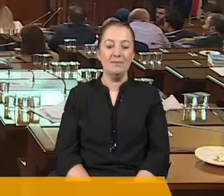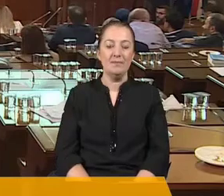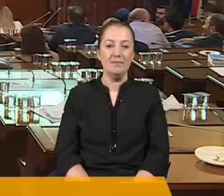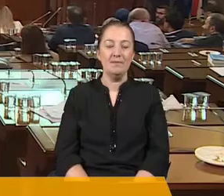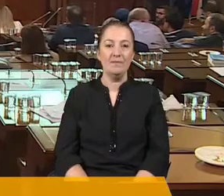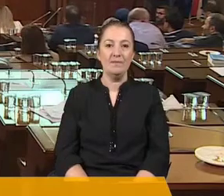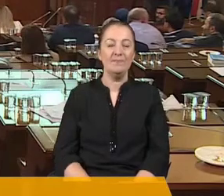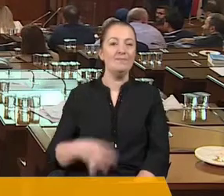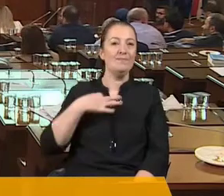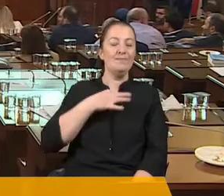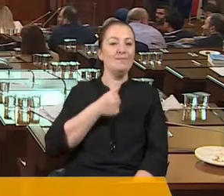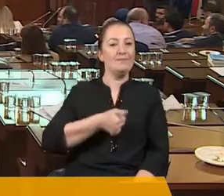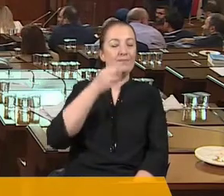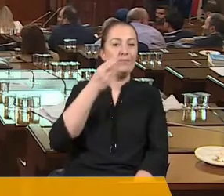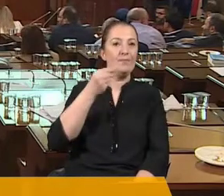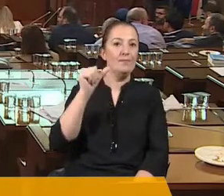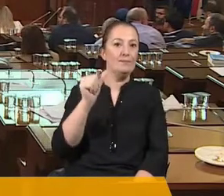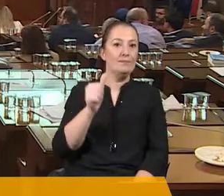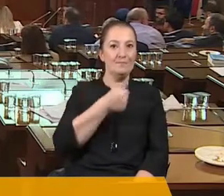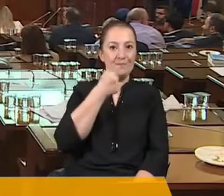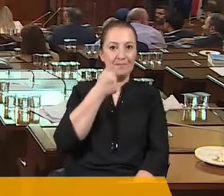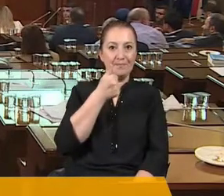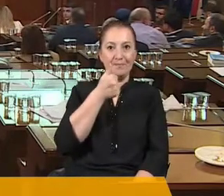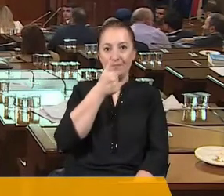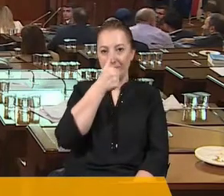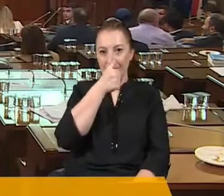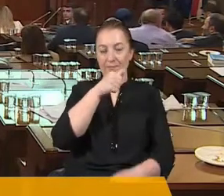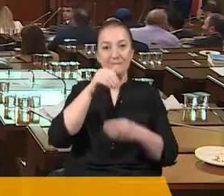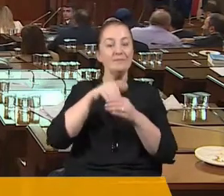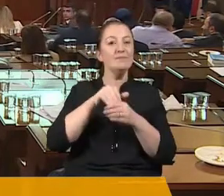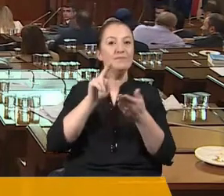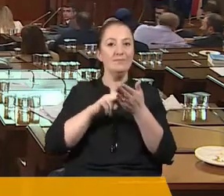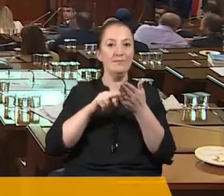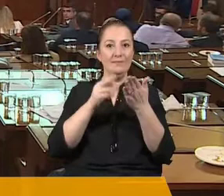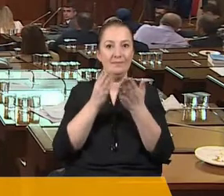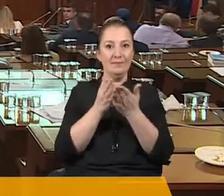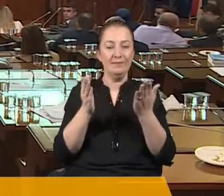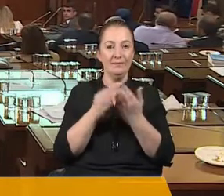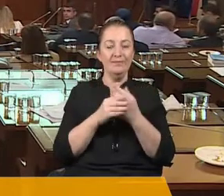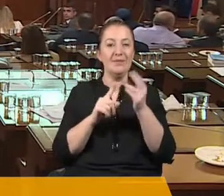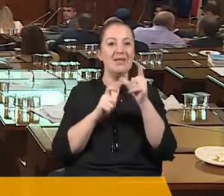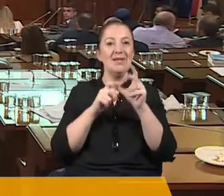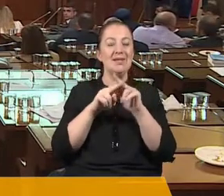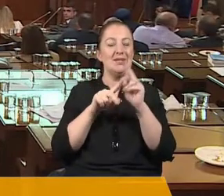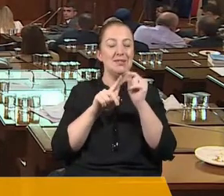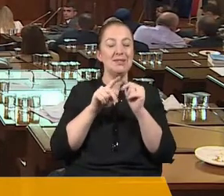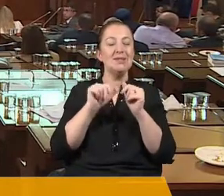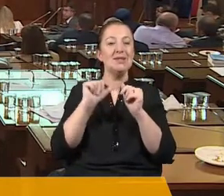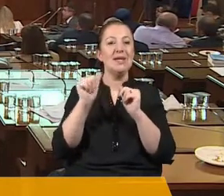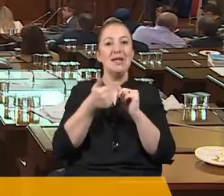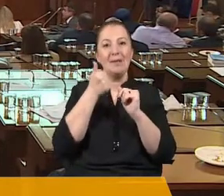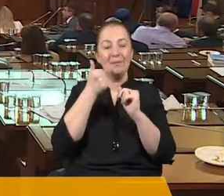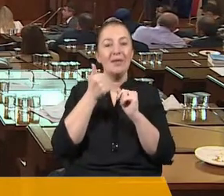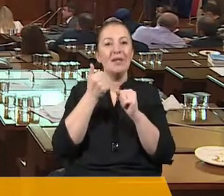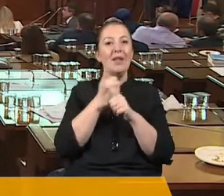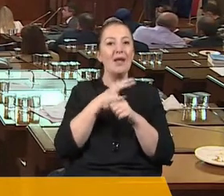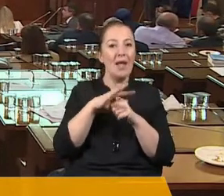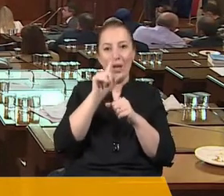Sayın Başkanım, çok kıymetli meclis üyelerim, İSKİ'nin kıymetli genel müdürü ve